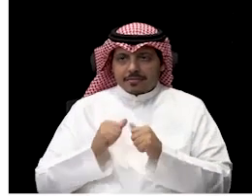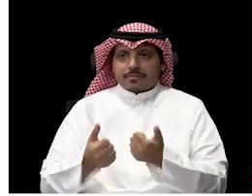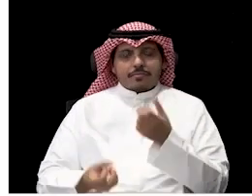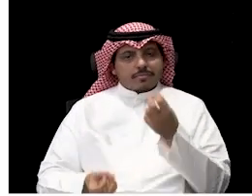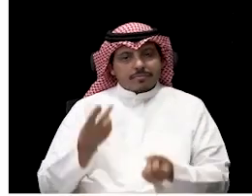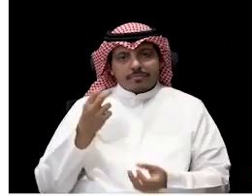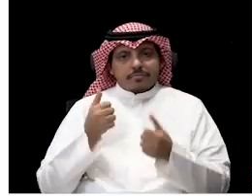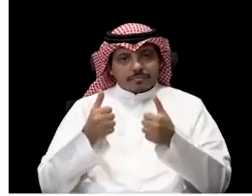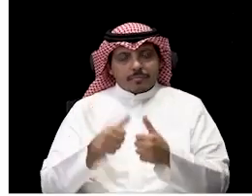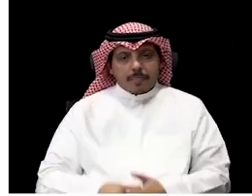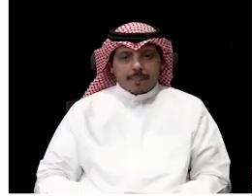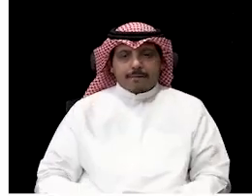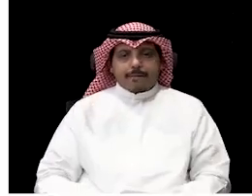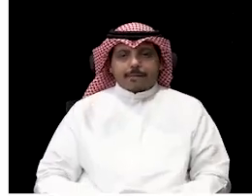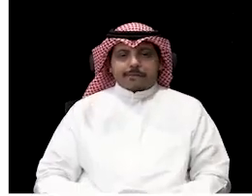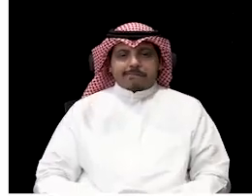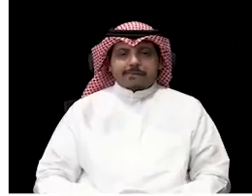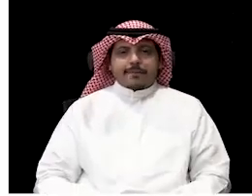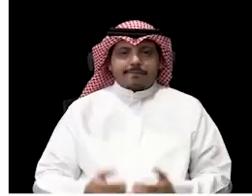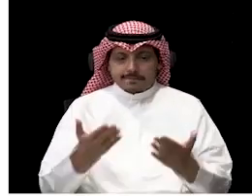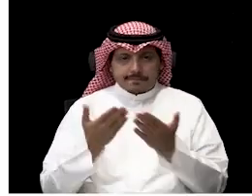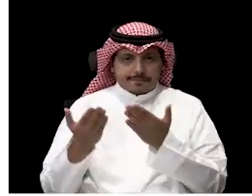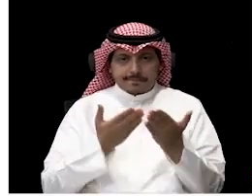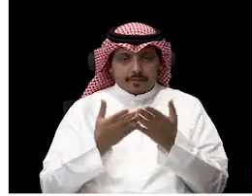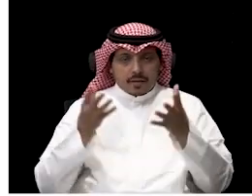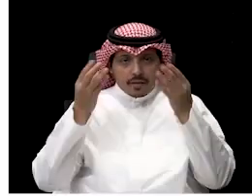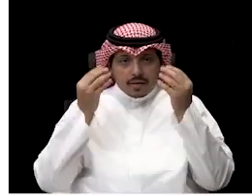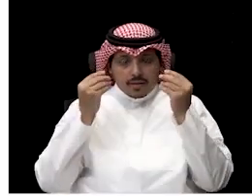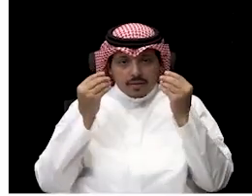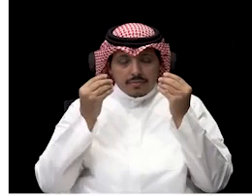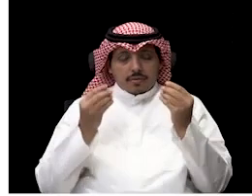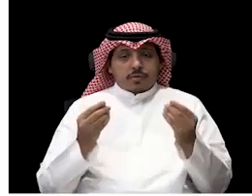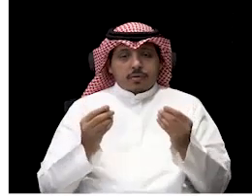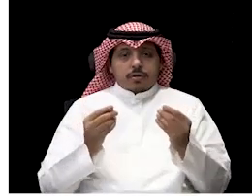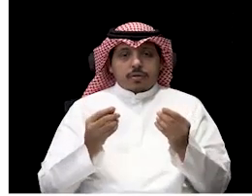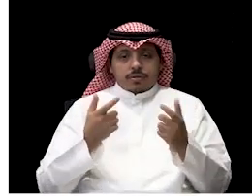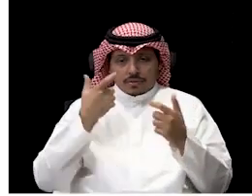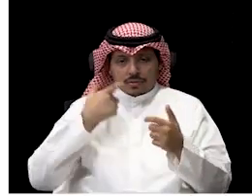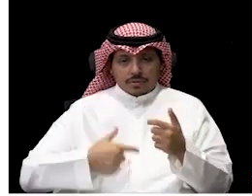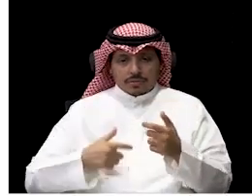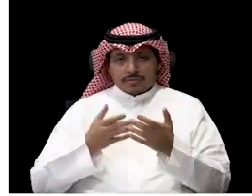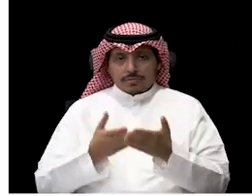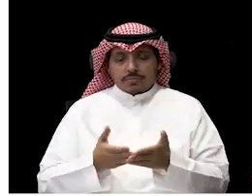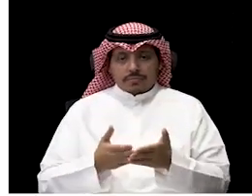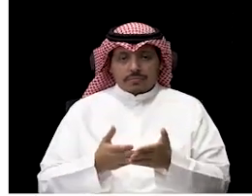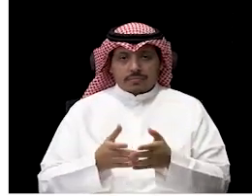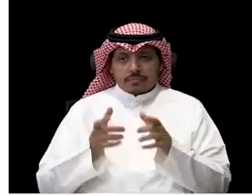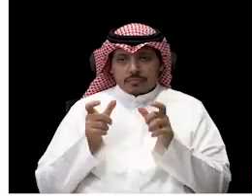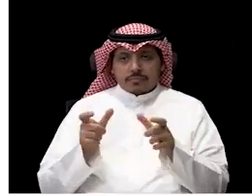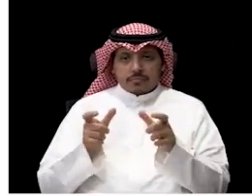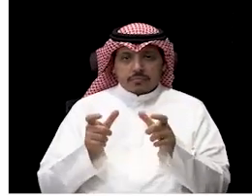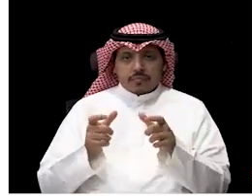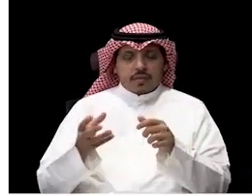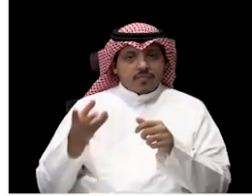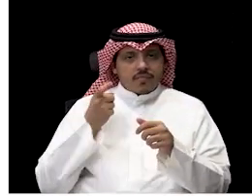ستبدع. أن ندرس من أجل العلم وتنمية شخصيتنا. أحسنت. أن نعتني بفهم